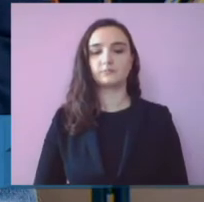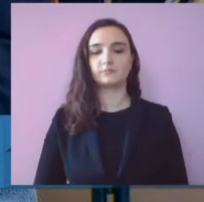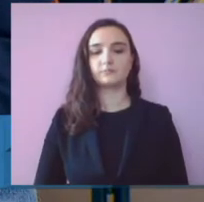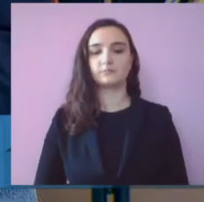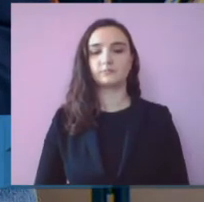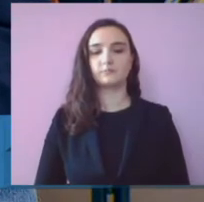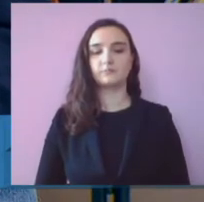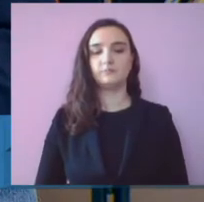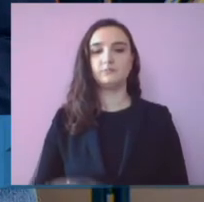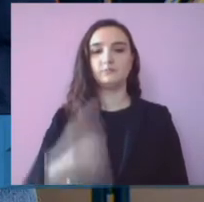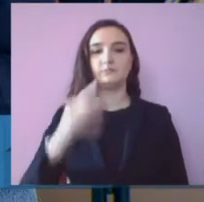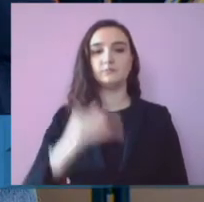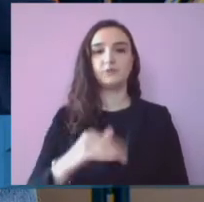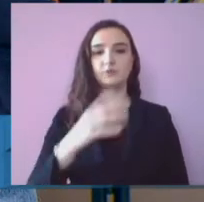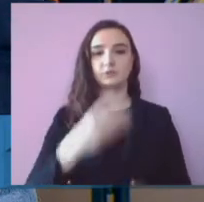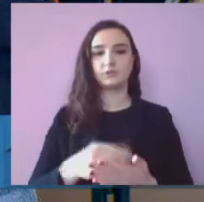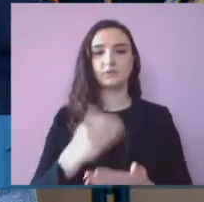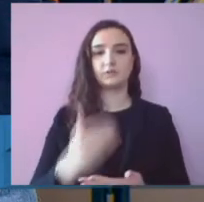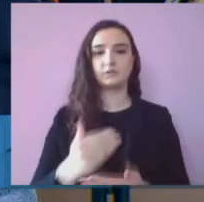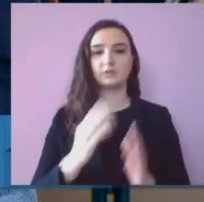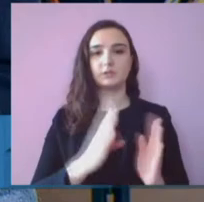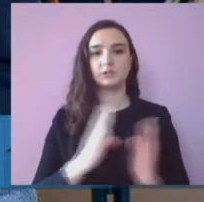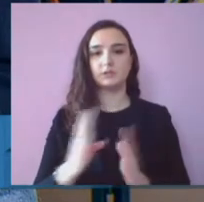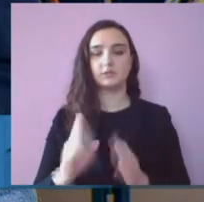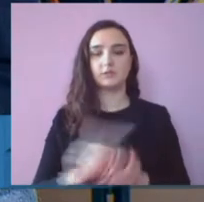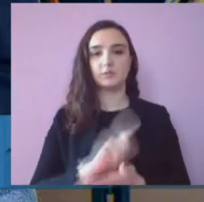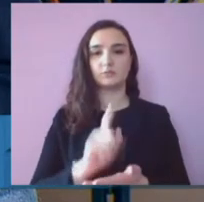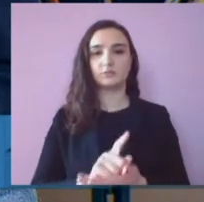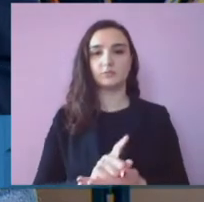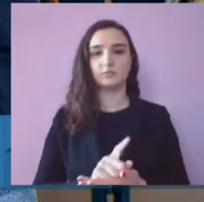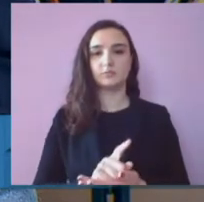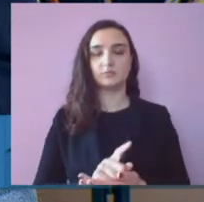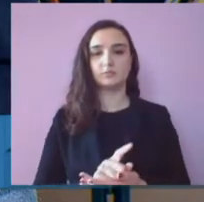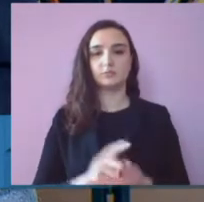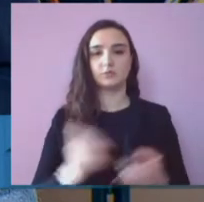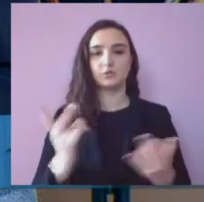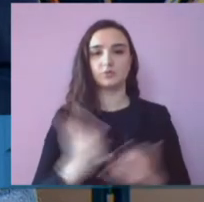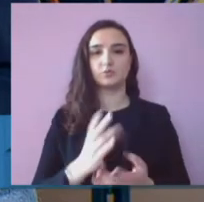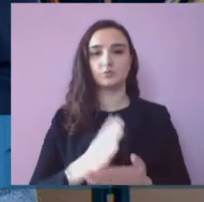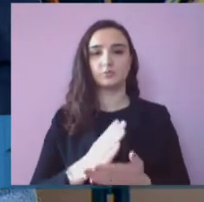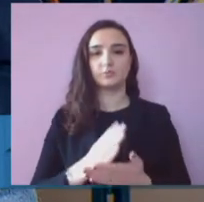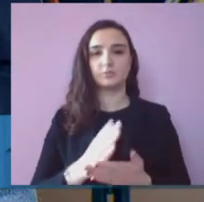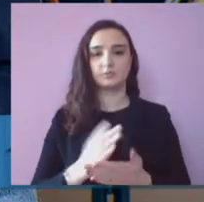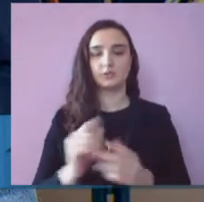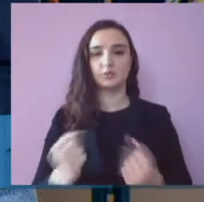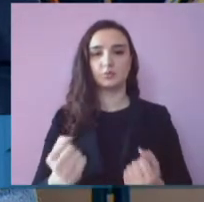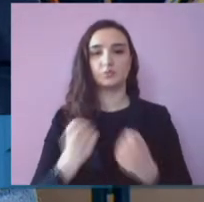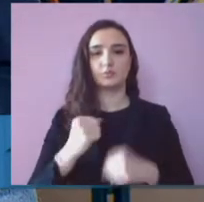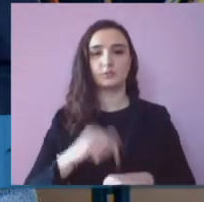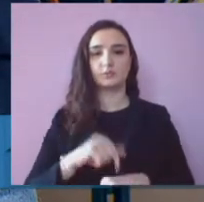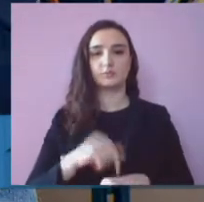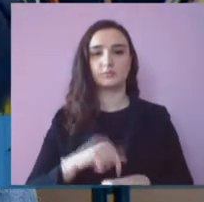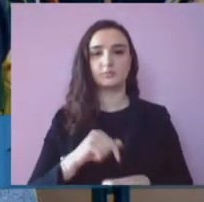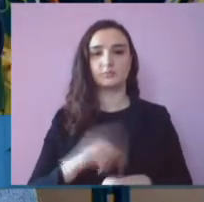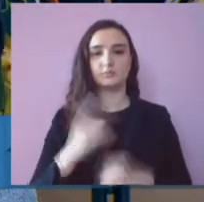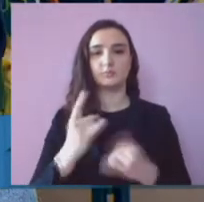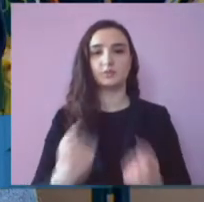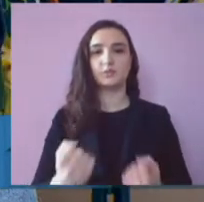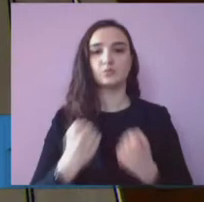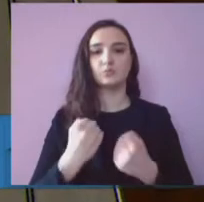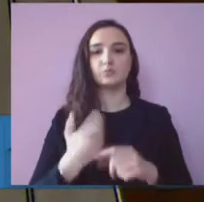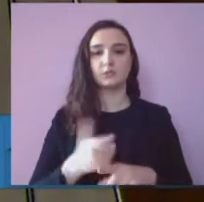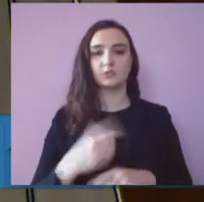თანდაყოლილად ჩადებული ინსტინქტური ქცევით აუცილებლად საჭიროებს დაცულობას. დაცულობა ძალიან